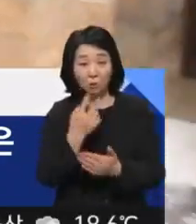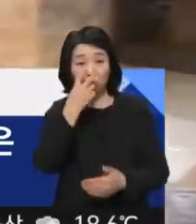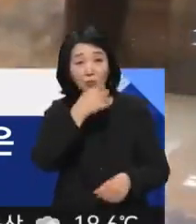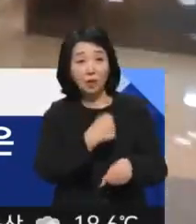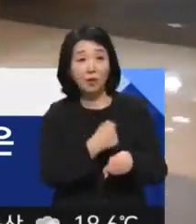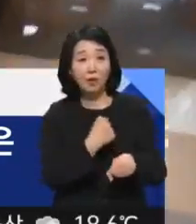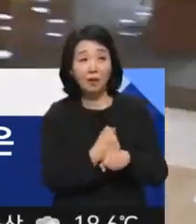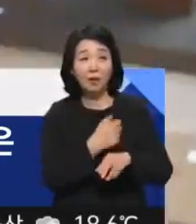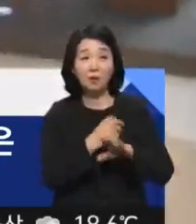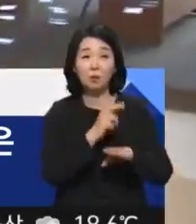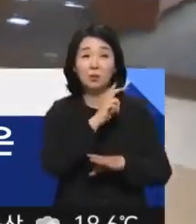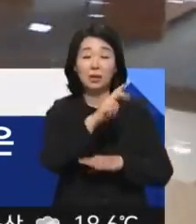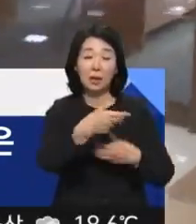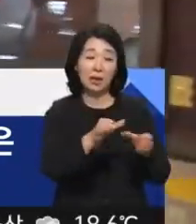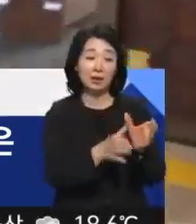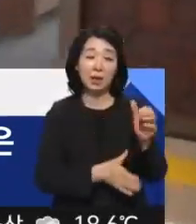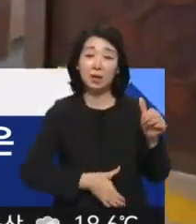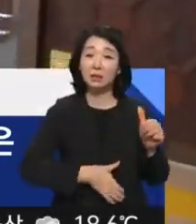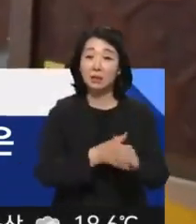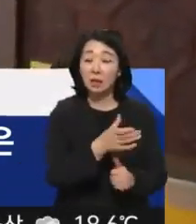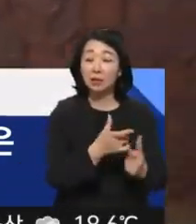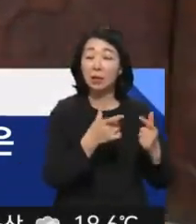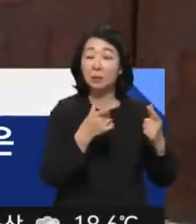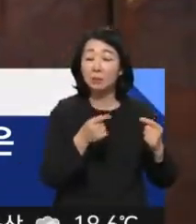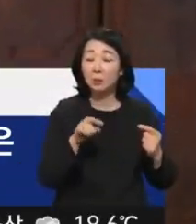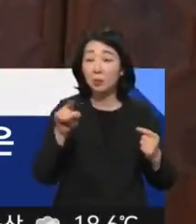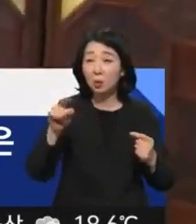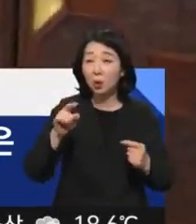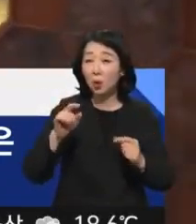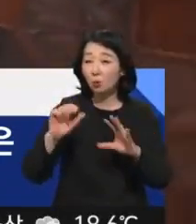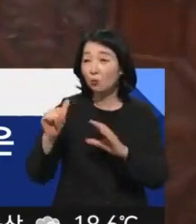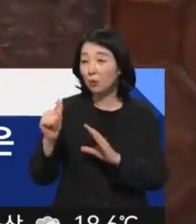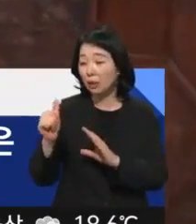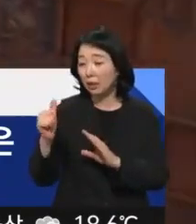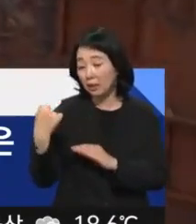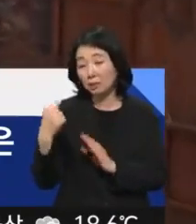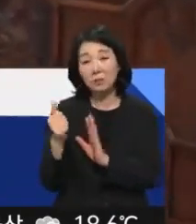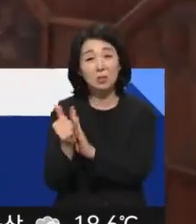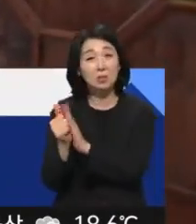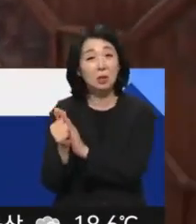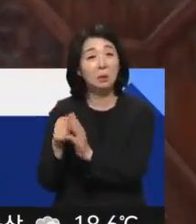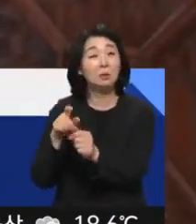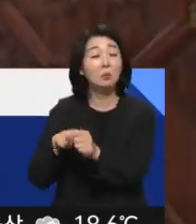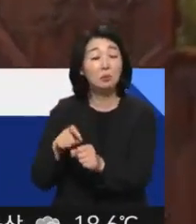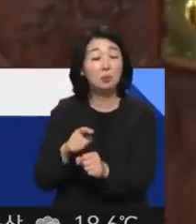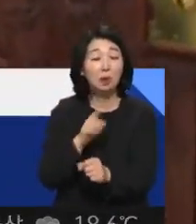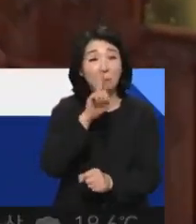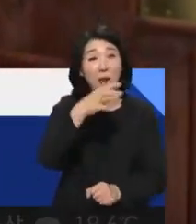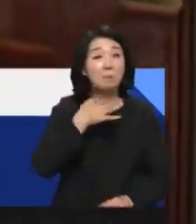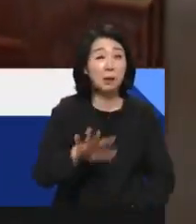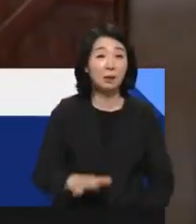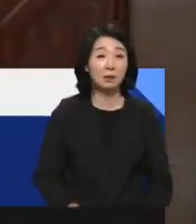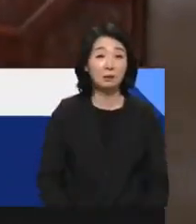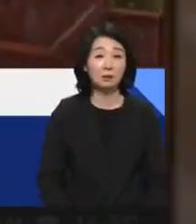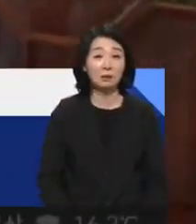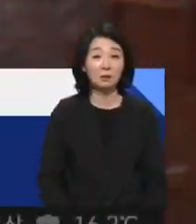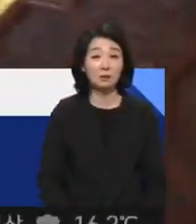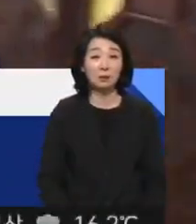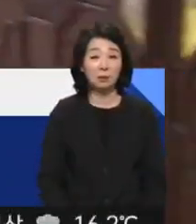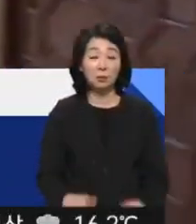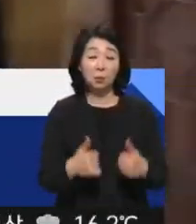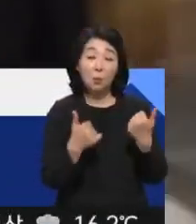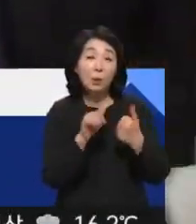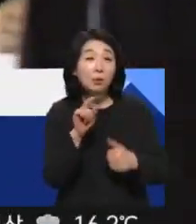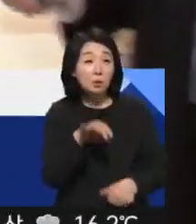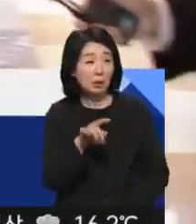야당 탄압이고 국면 전환력 기획수사에 불과합니다. 저는 그런 취지의 발언을 한 적이 없습니다. 어디지? 전원회의가?